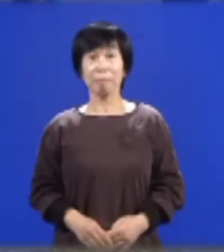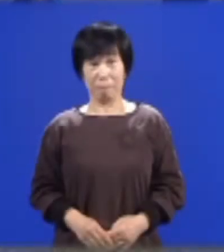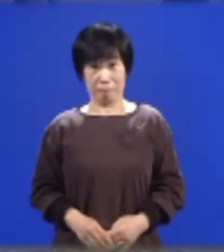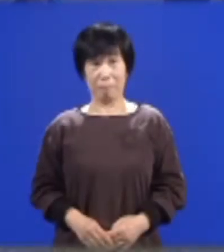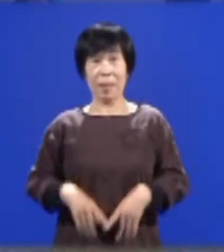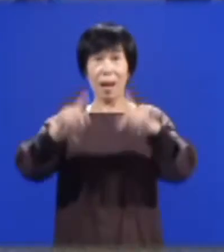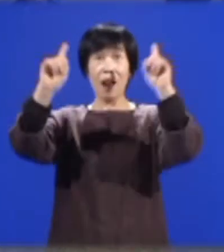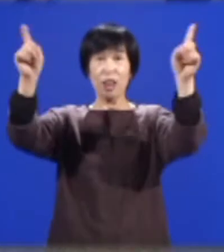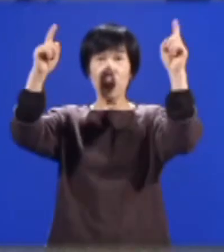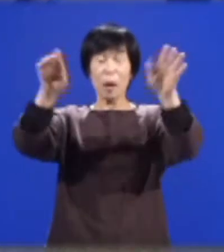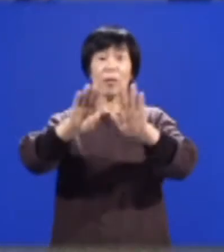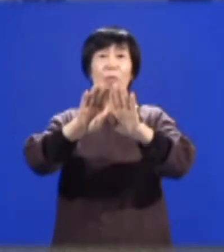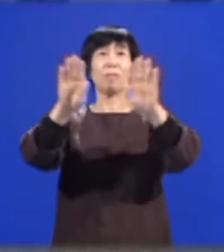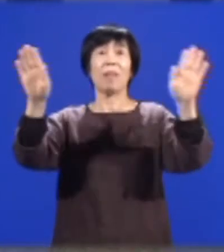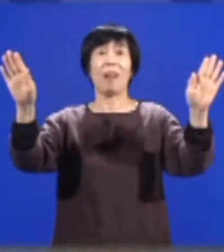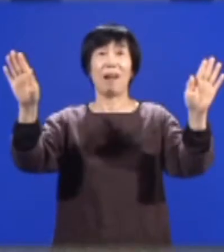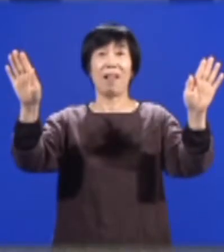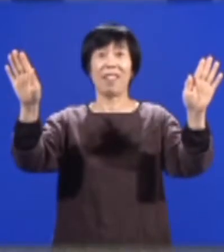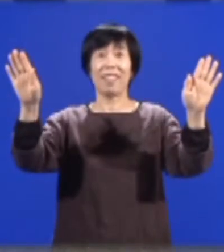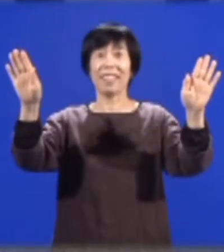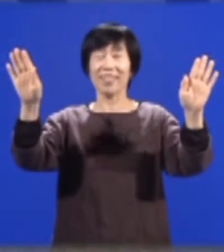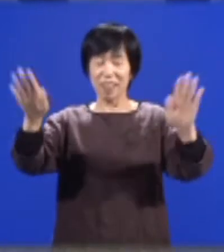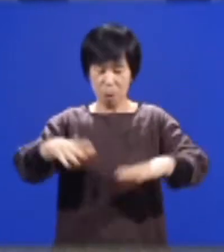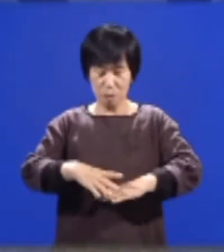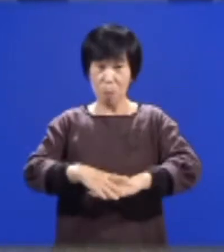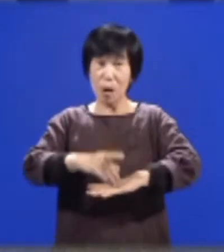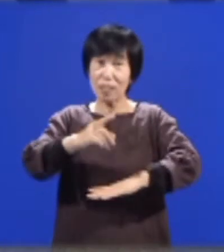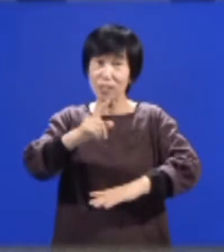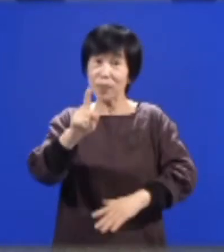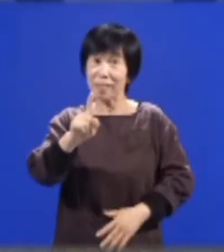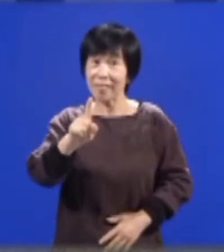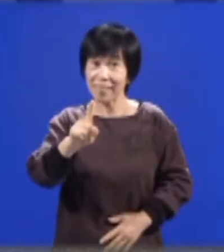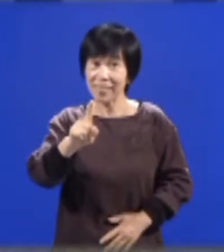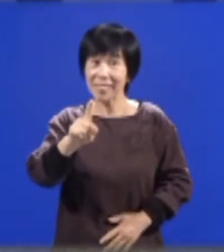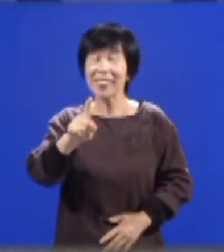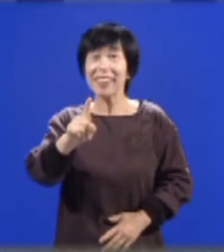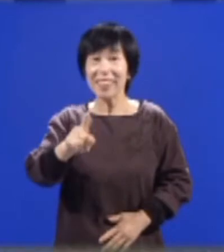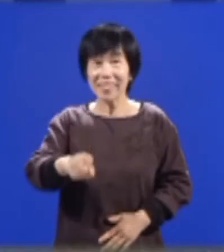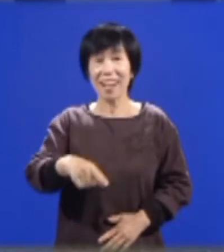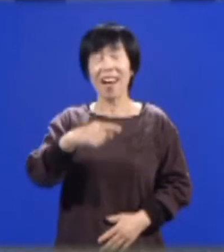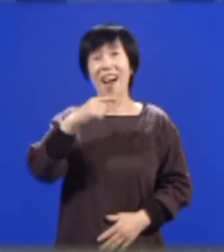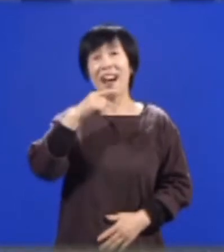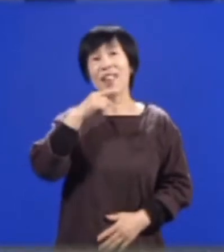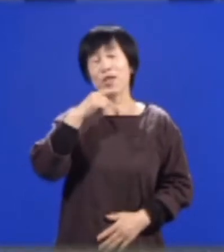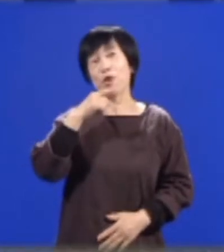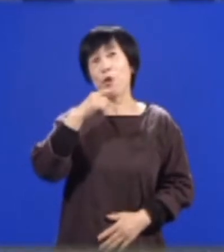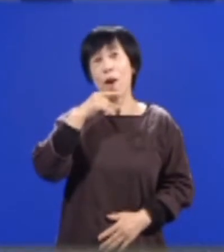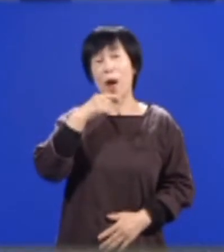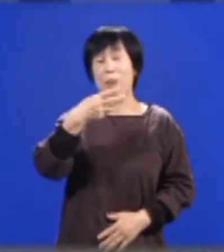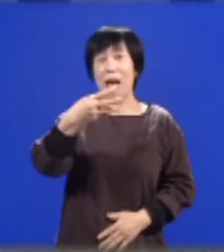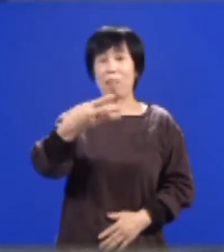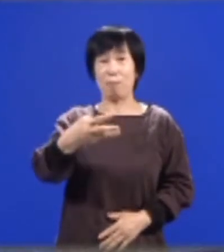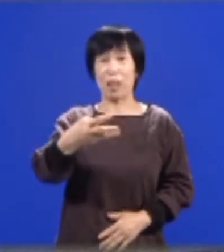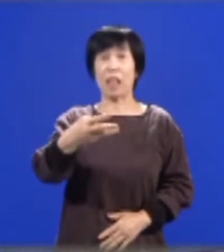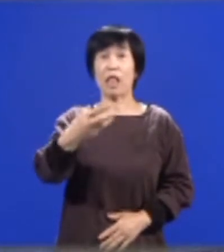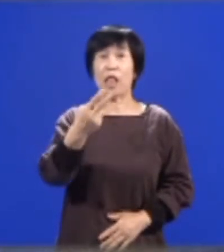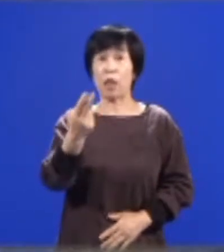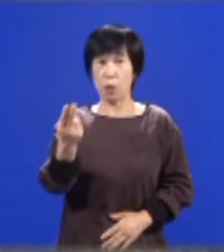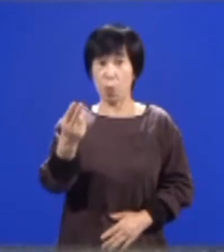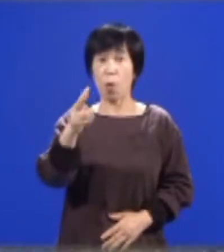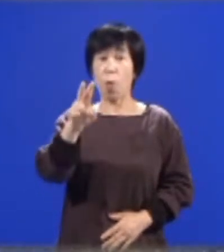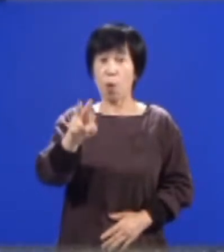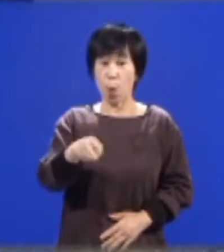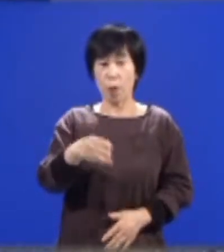さあ、いよいよイベントの始まりです。オープニングは塩浜緑園の園児たちによる発表です